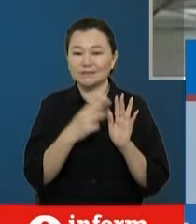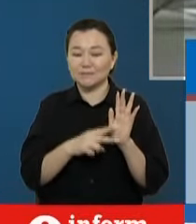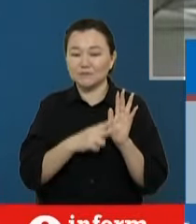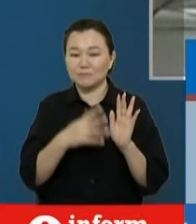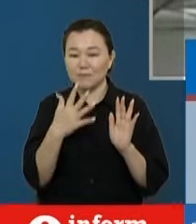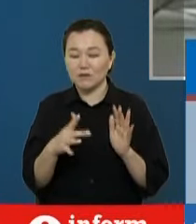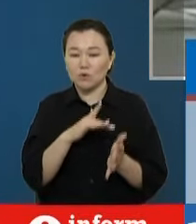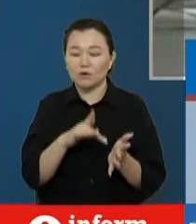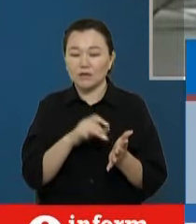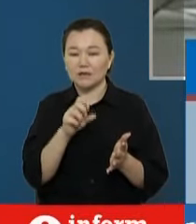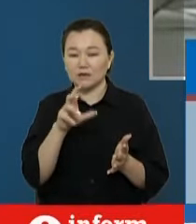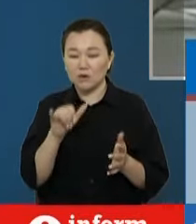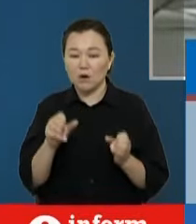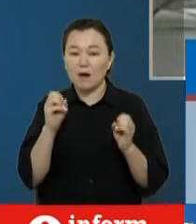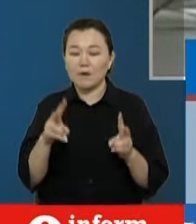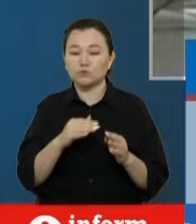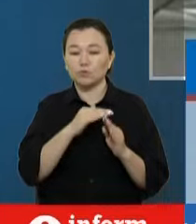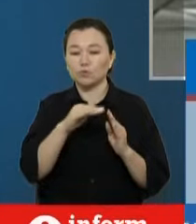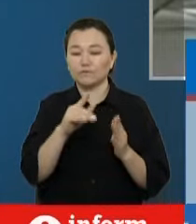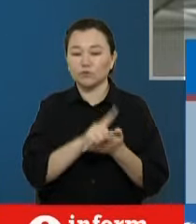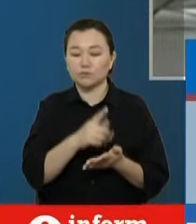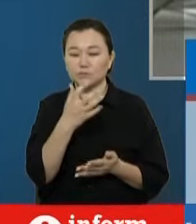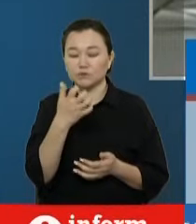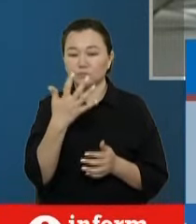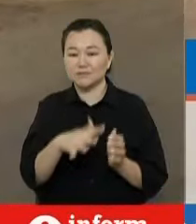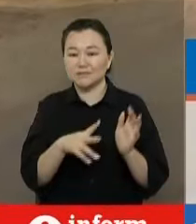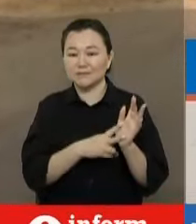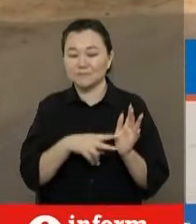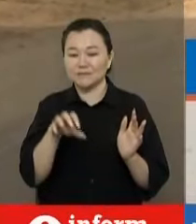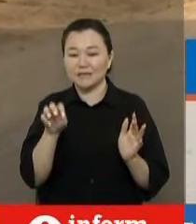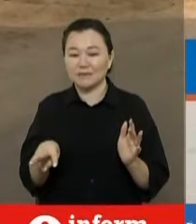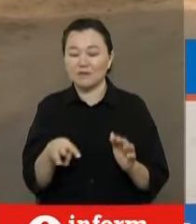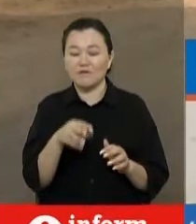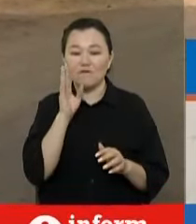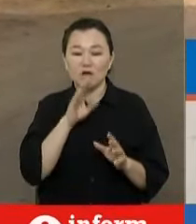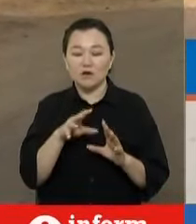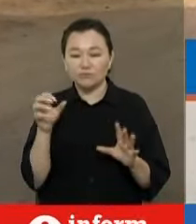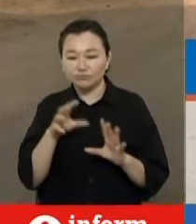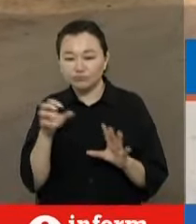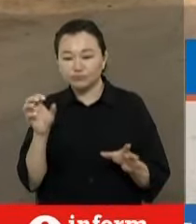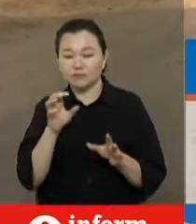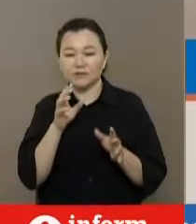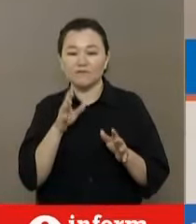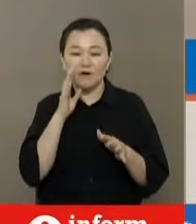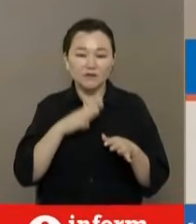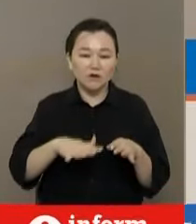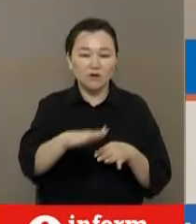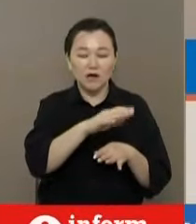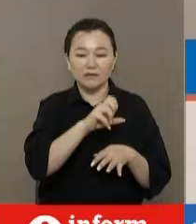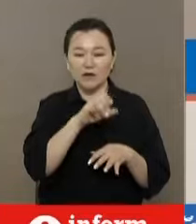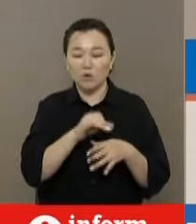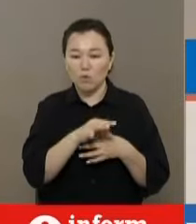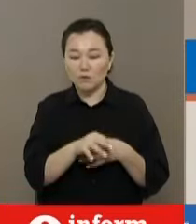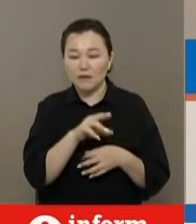В городе Атырау опасный уровень составляет 550 сантиметров. Ведется откачка воды с затопленных территорий в Атырауской области,